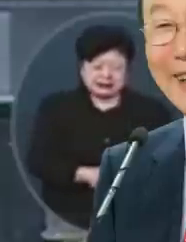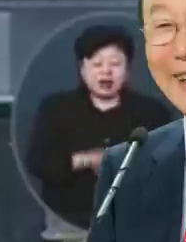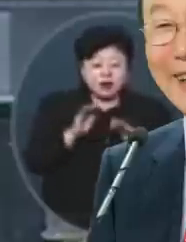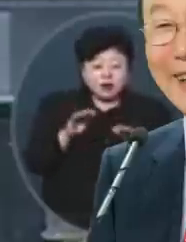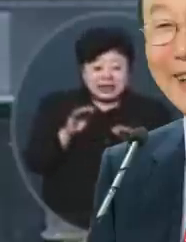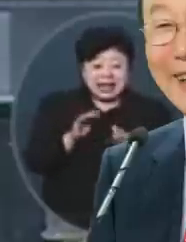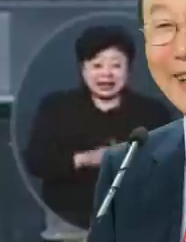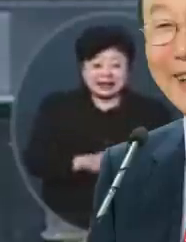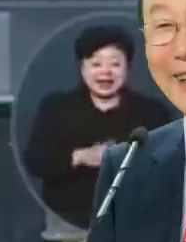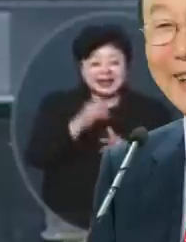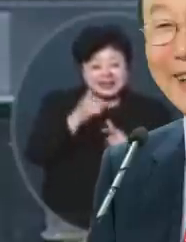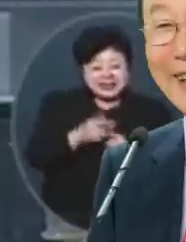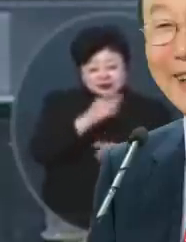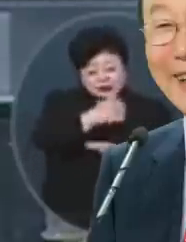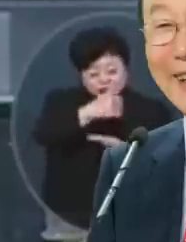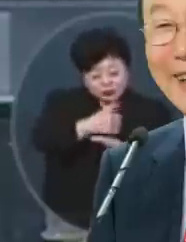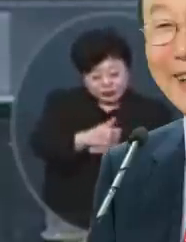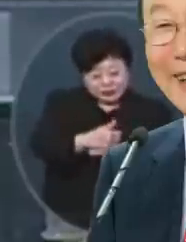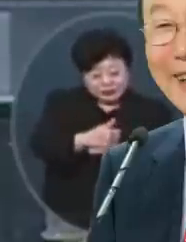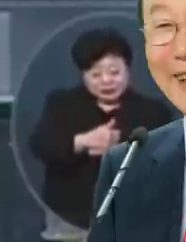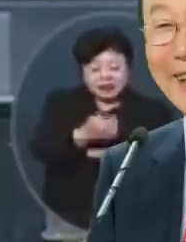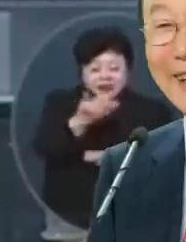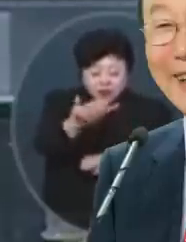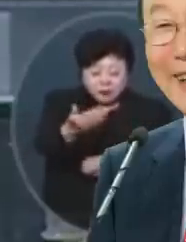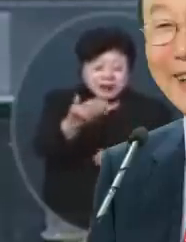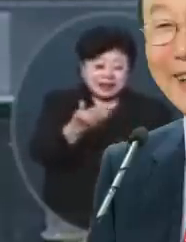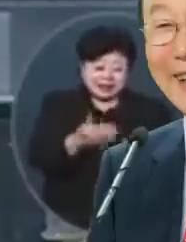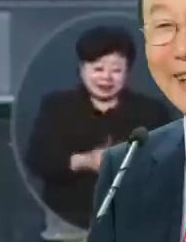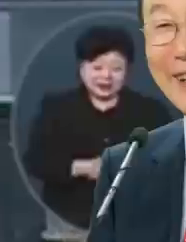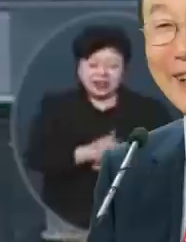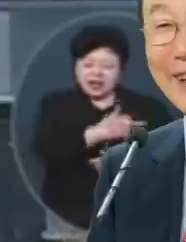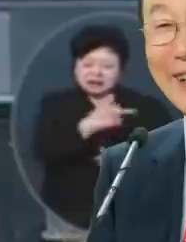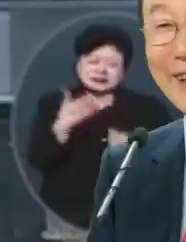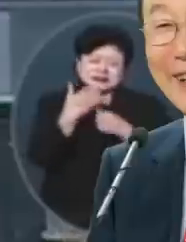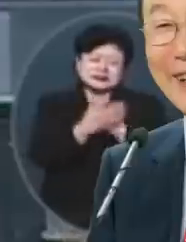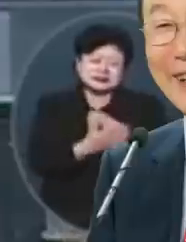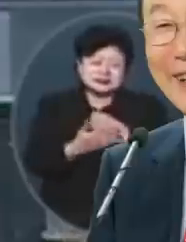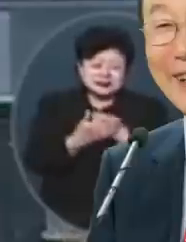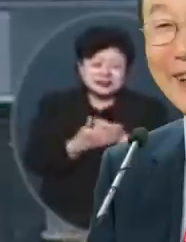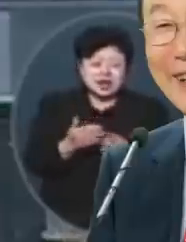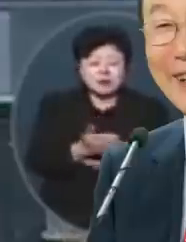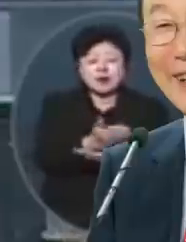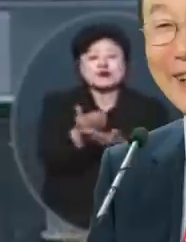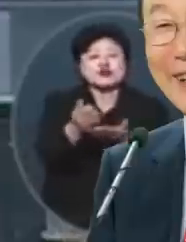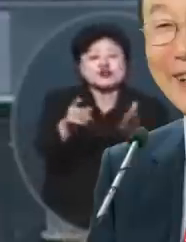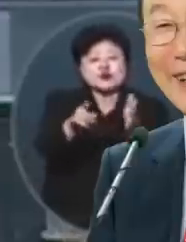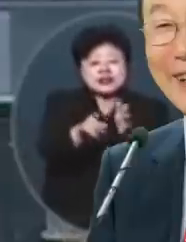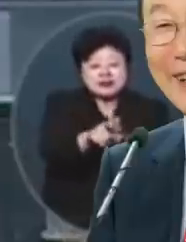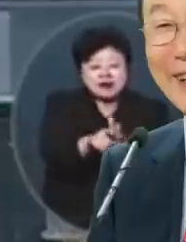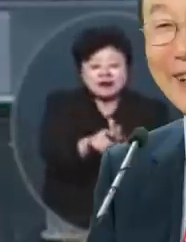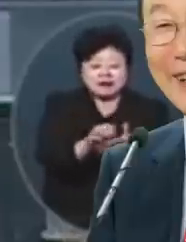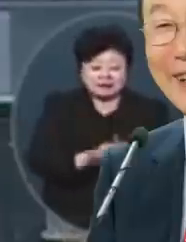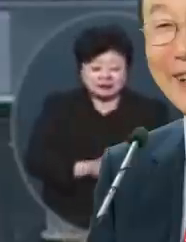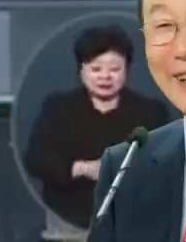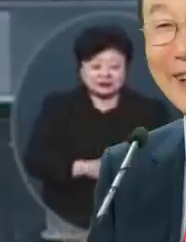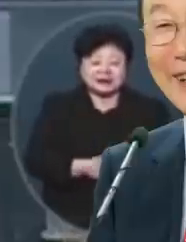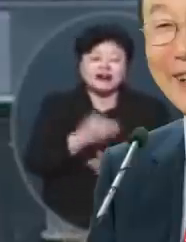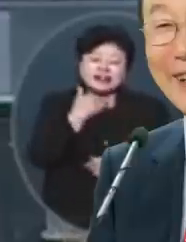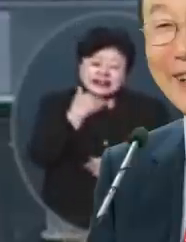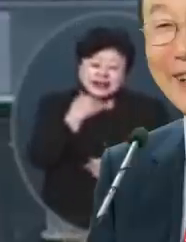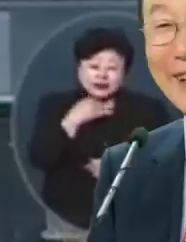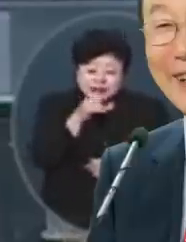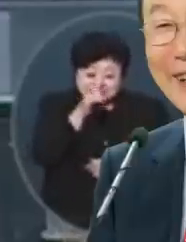오늘날 예수 그리스도는 여러분에게 큰 은혜를 베풀기 위해서 기다리고 있는